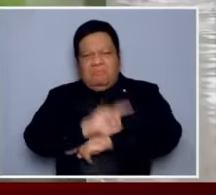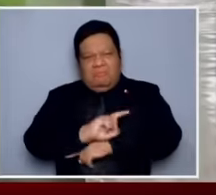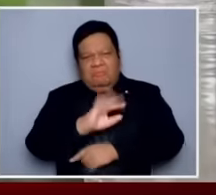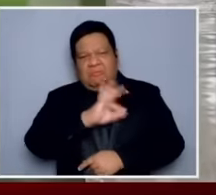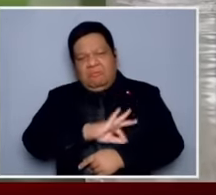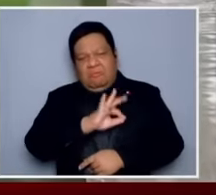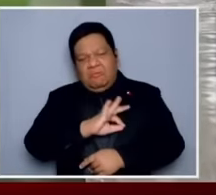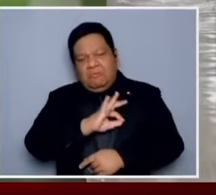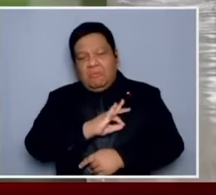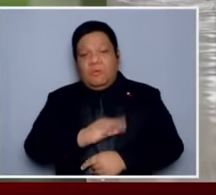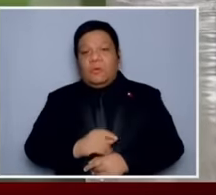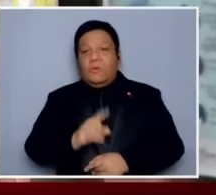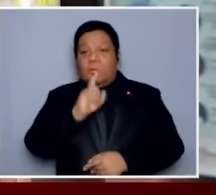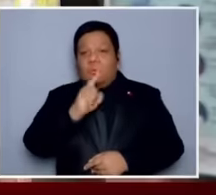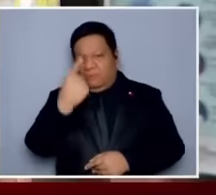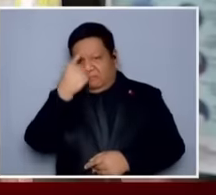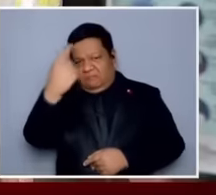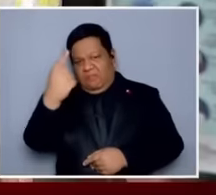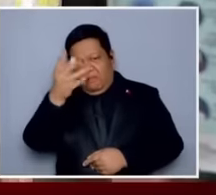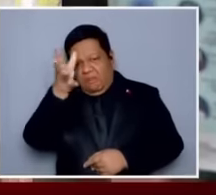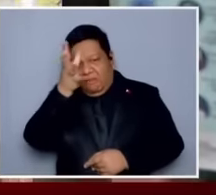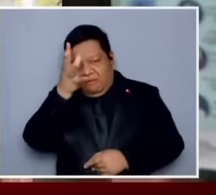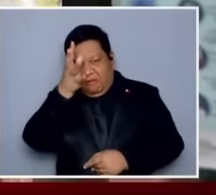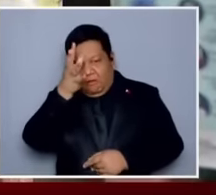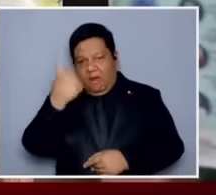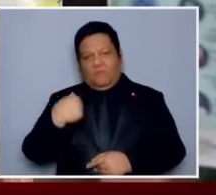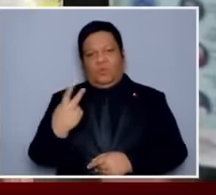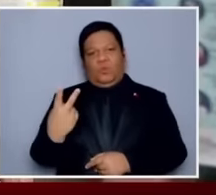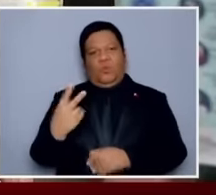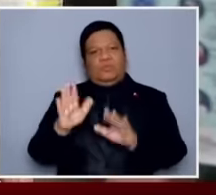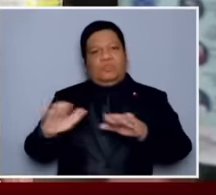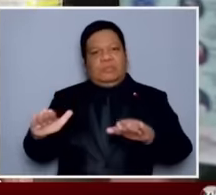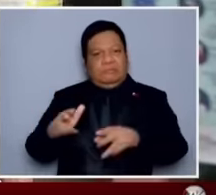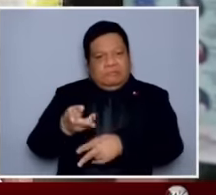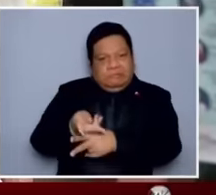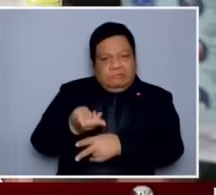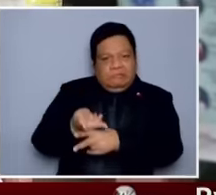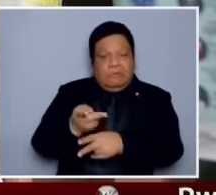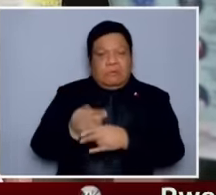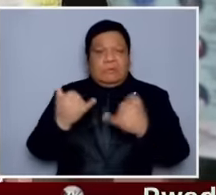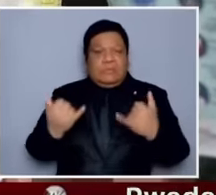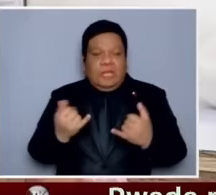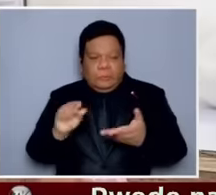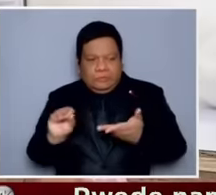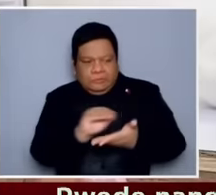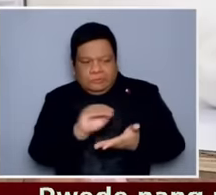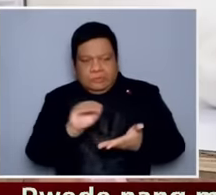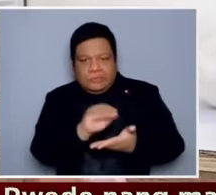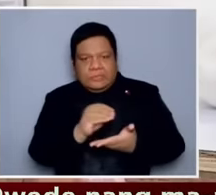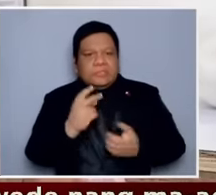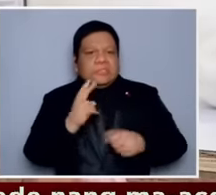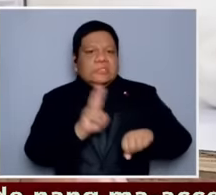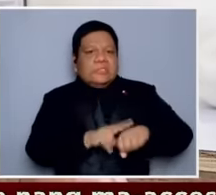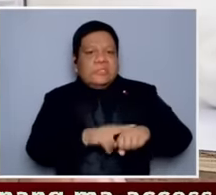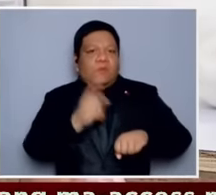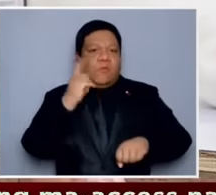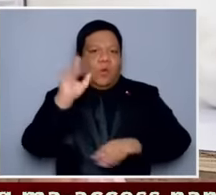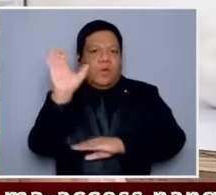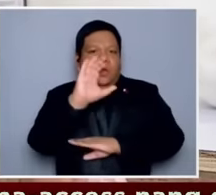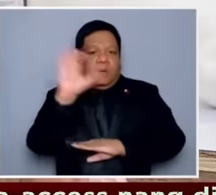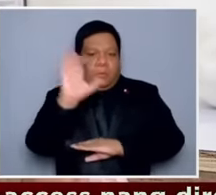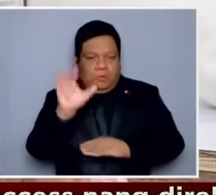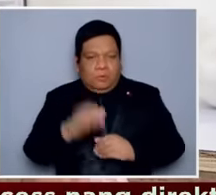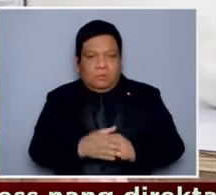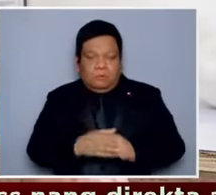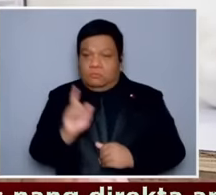at dalawang anak ang umaasa sa kanya. Kaya ngayon pa lang, nagsusubi na siya para sa Pasko. Maglaan na lang ng budget para